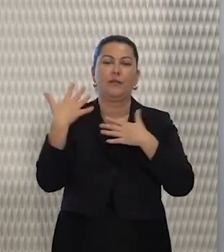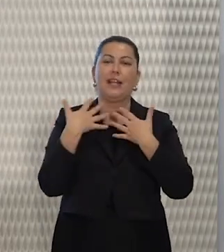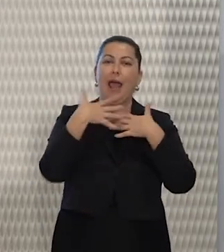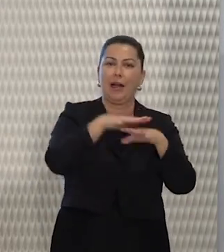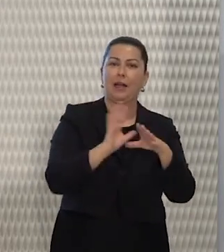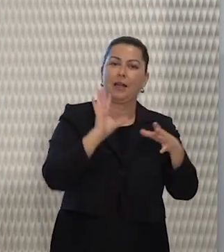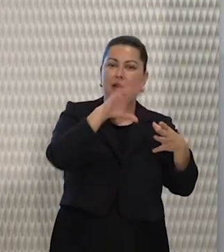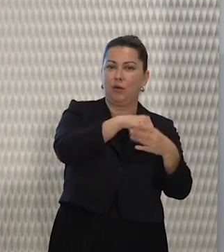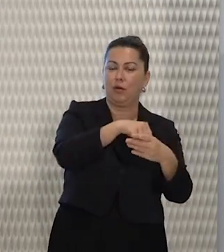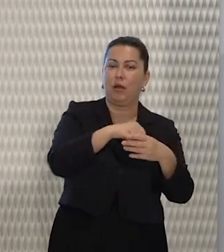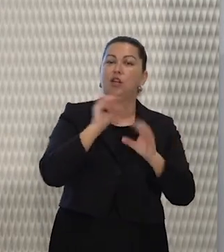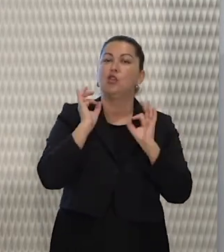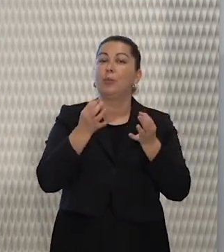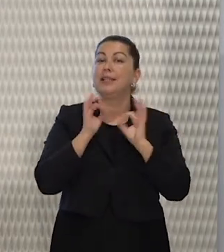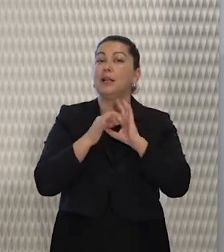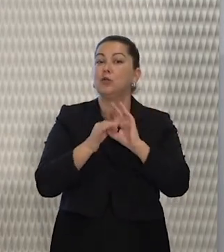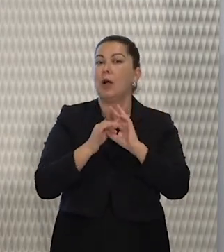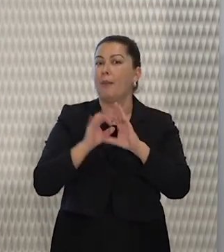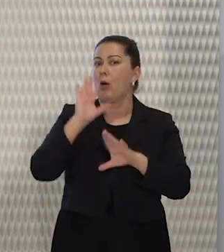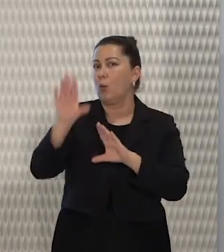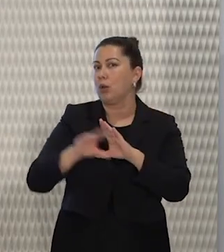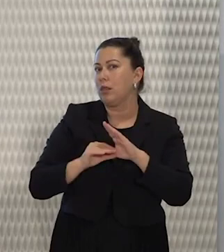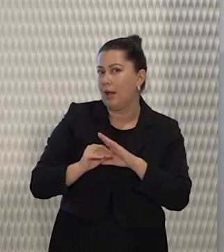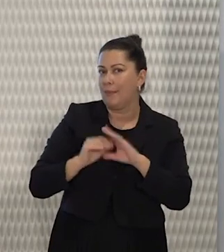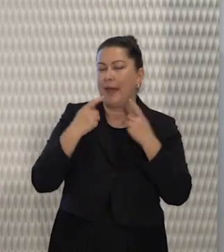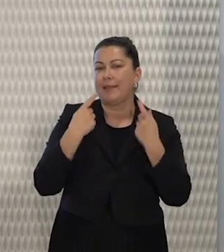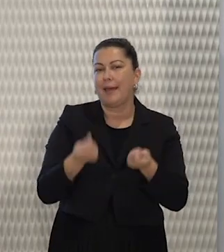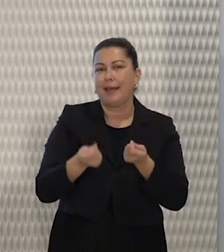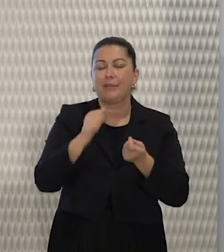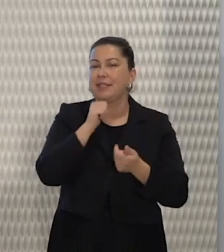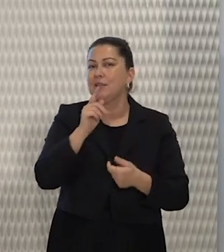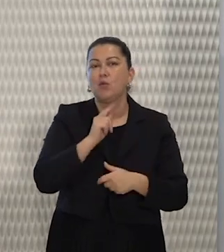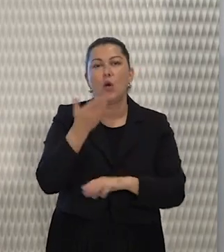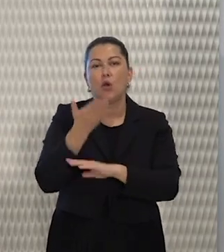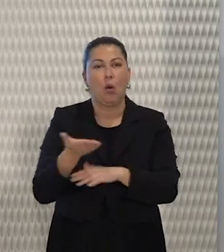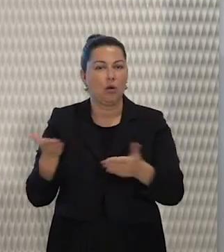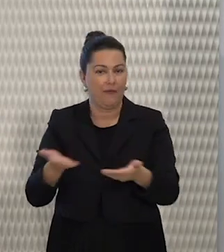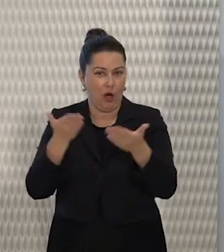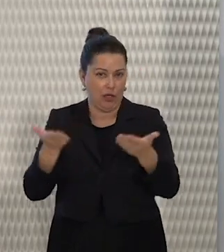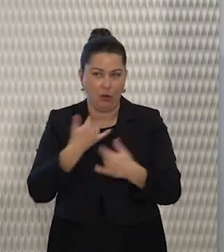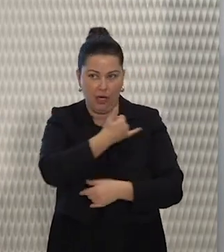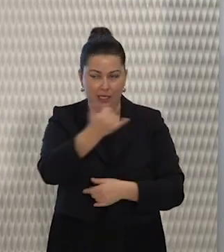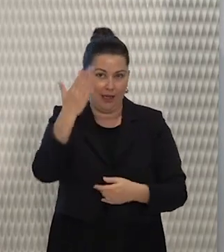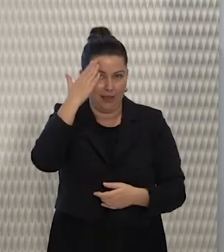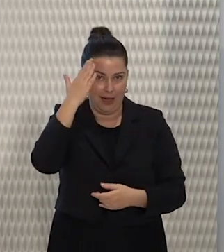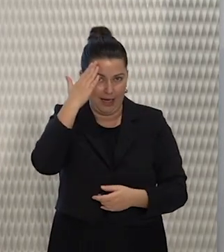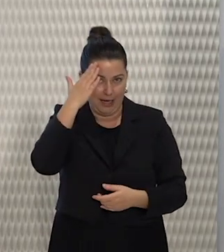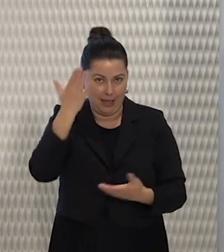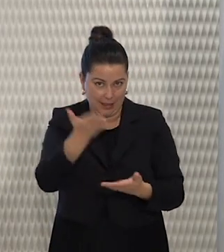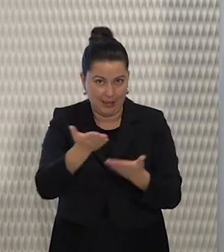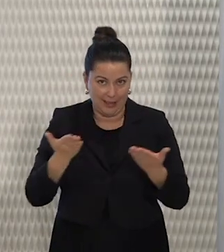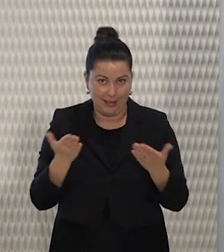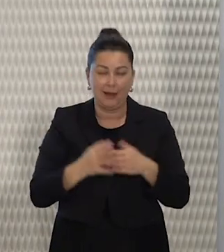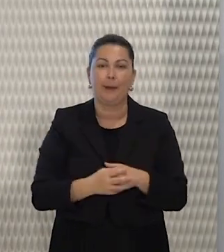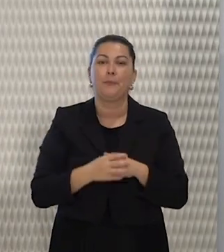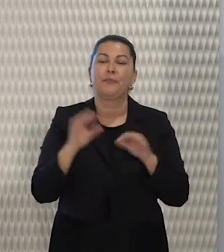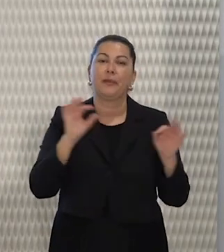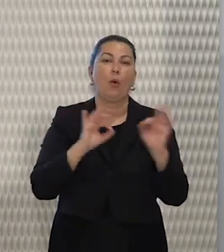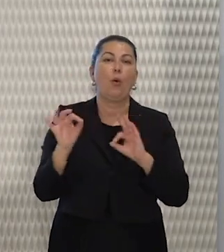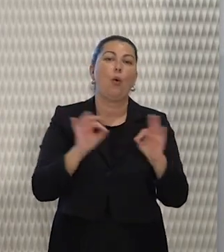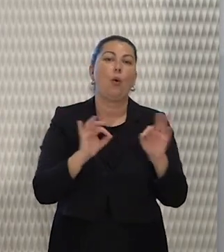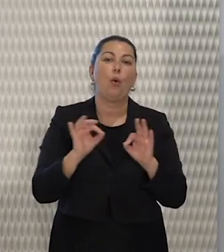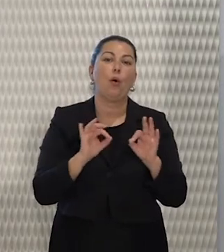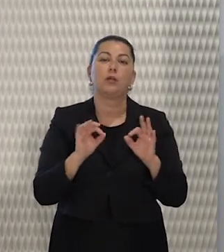Speziell für Unternehmen gibt es nicht nur diese Lohnförderungen, die wahrscheinlich jeder von Ihnen schon kennt, oder